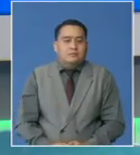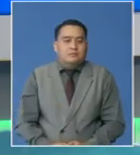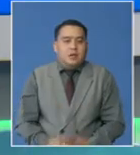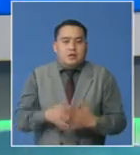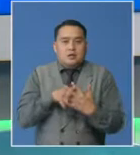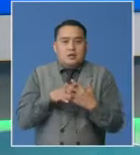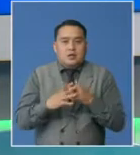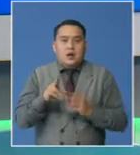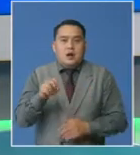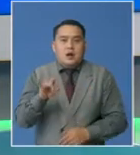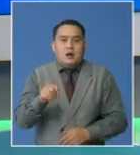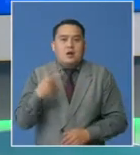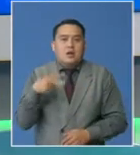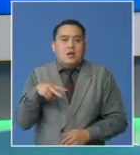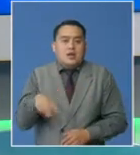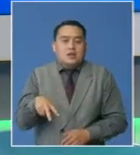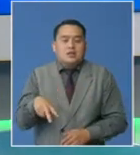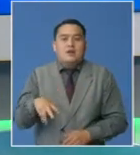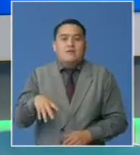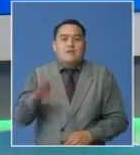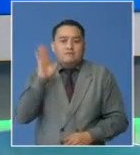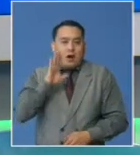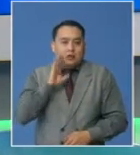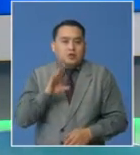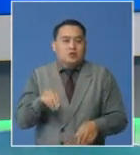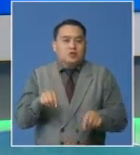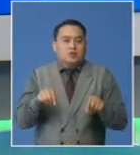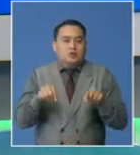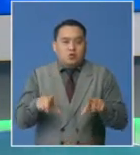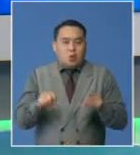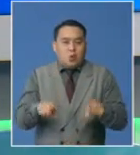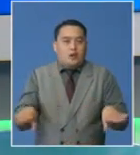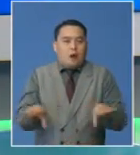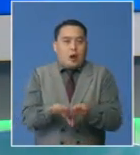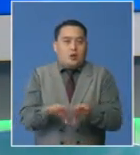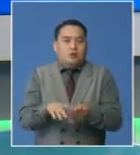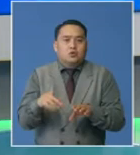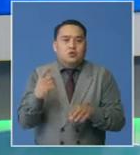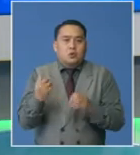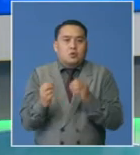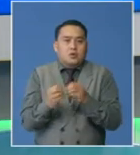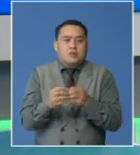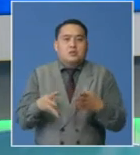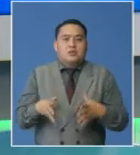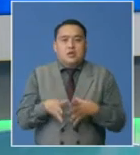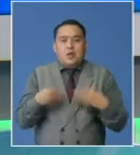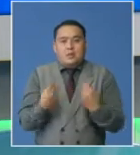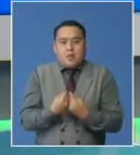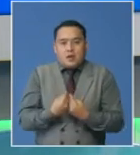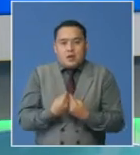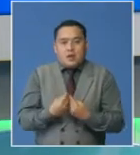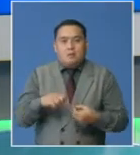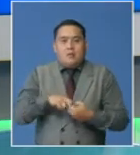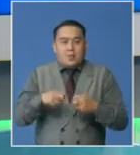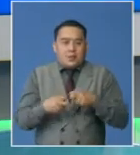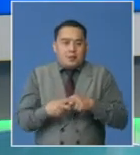В селе Карахум литр воды на вес золота. В ауле проживают 110 семей. Вот уже более 60 лет живут с одной и той же